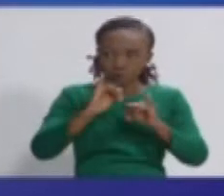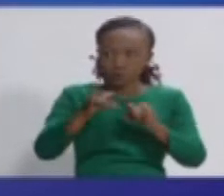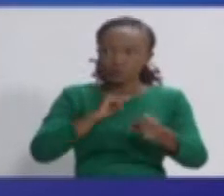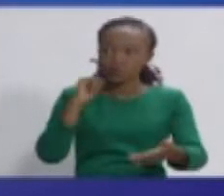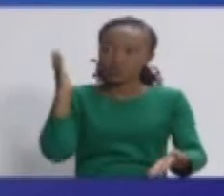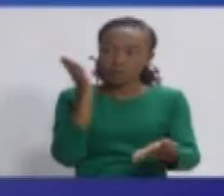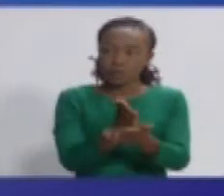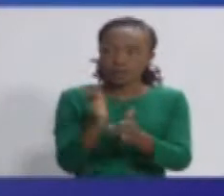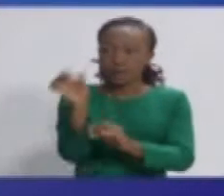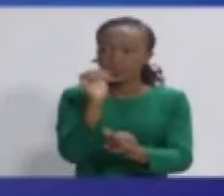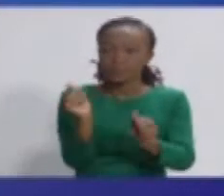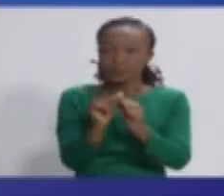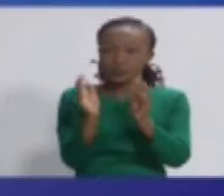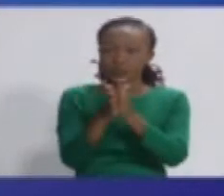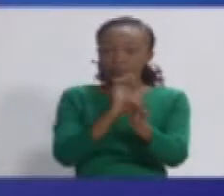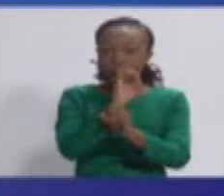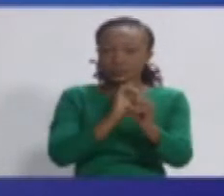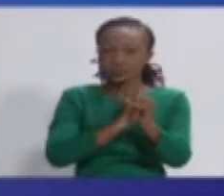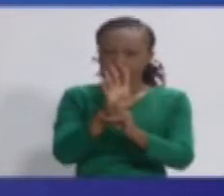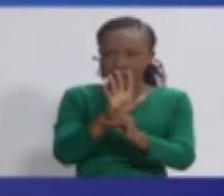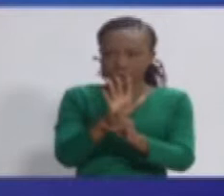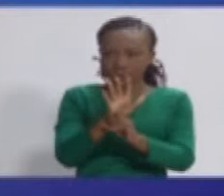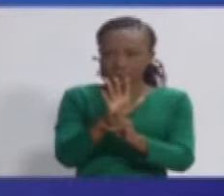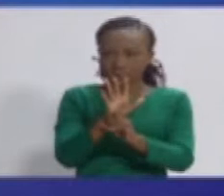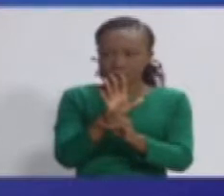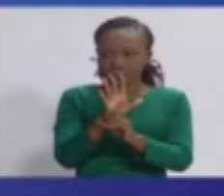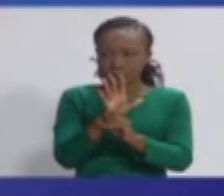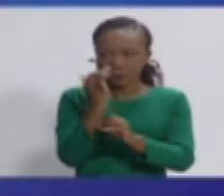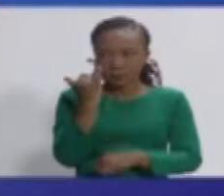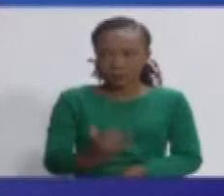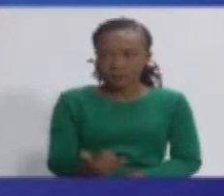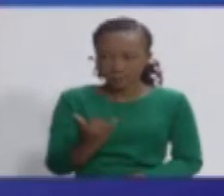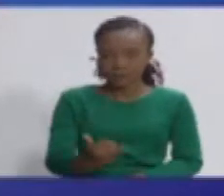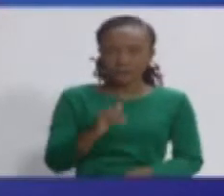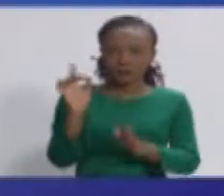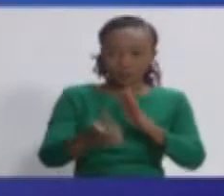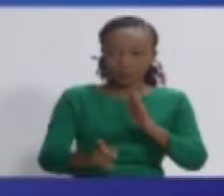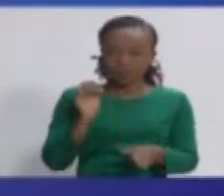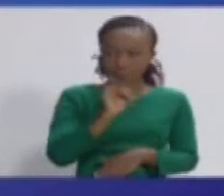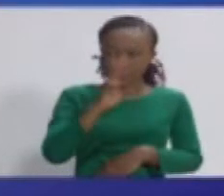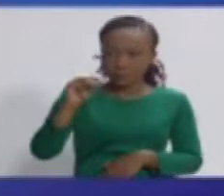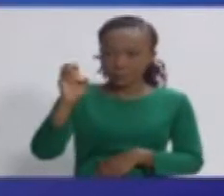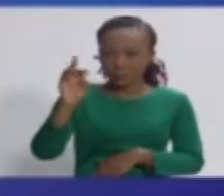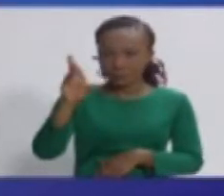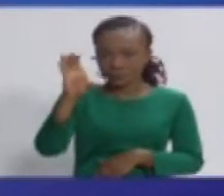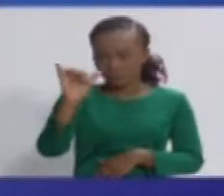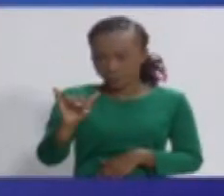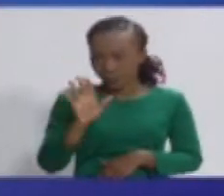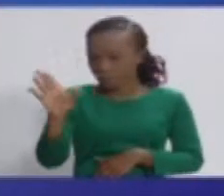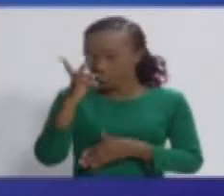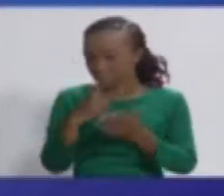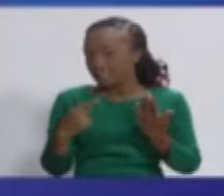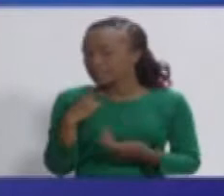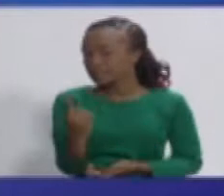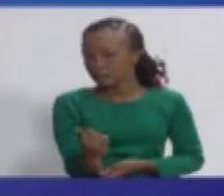za kweli kuhusiana na virusi vya corona. Huku katibu msimamizi katika wizara hiyo Masi Mwangangi kwa upande wake